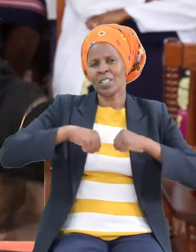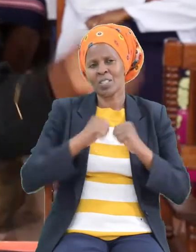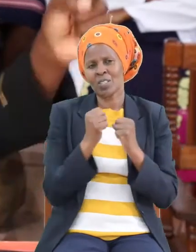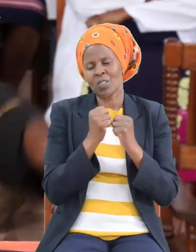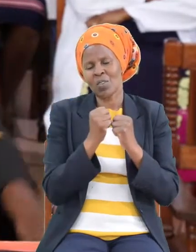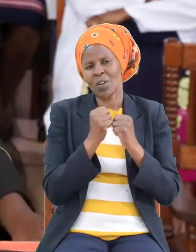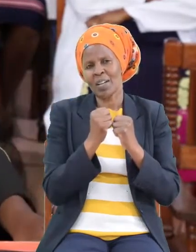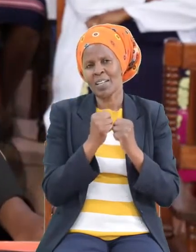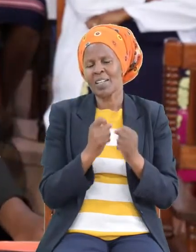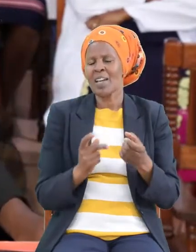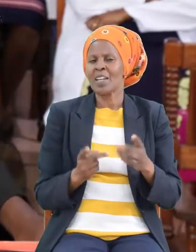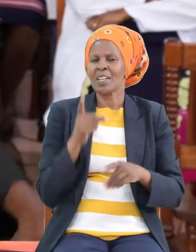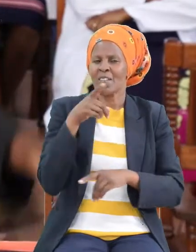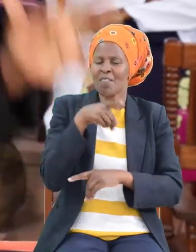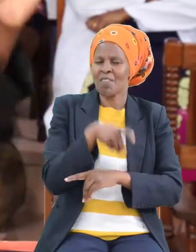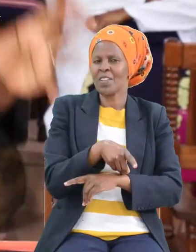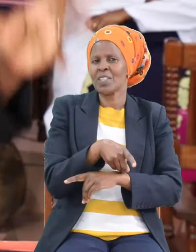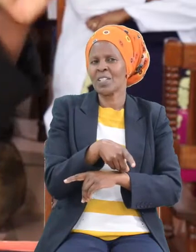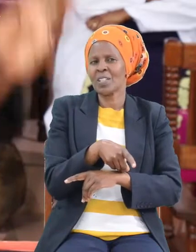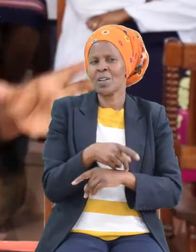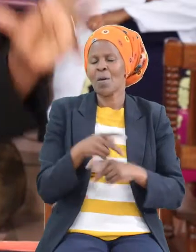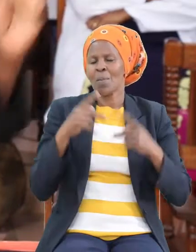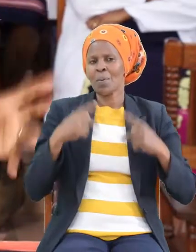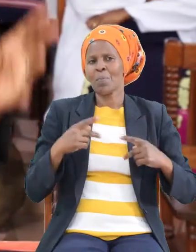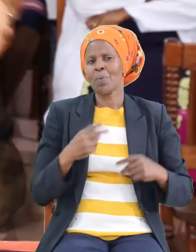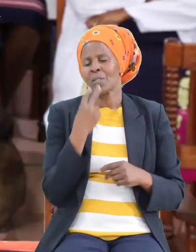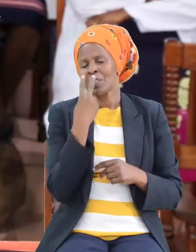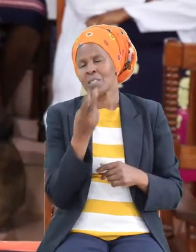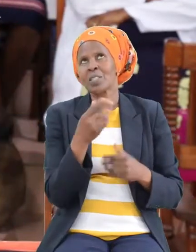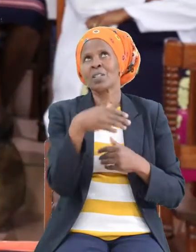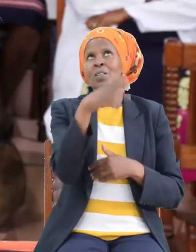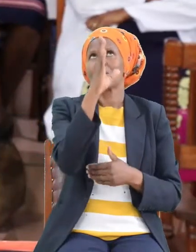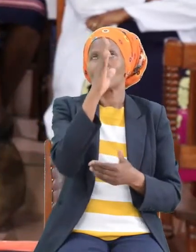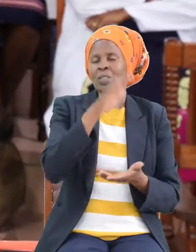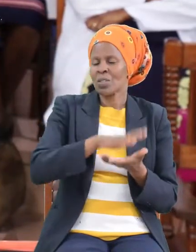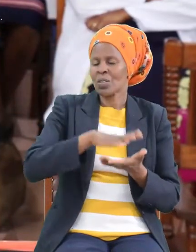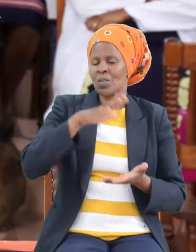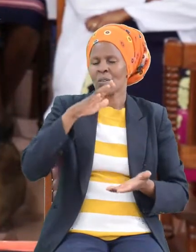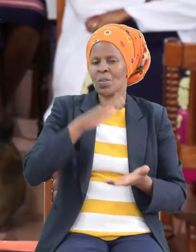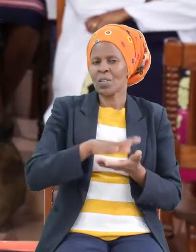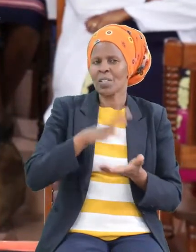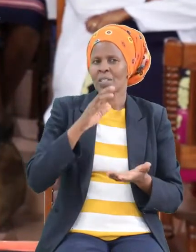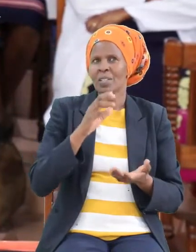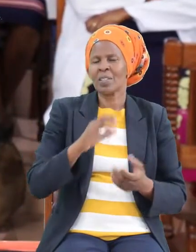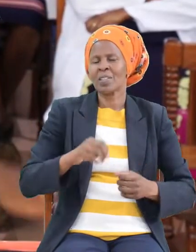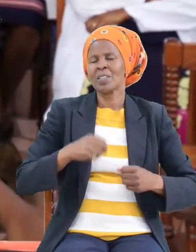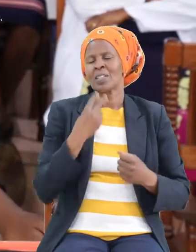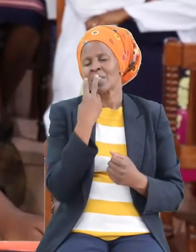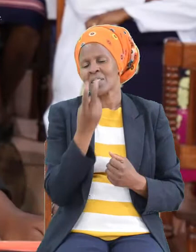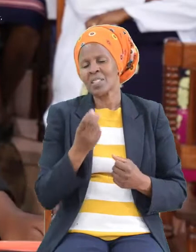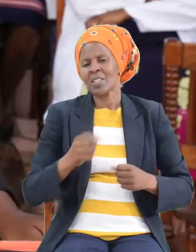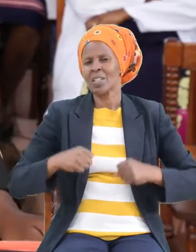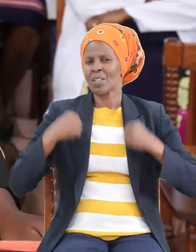na yatashindwa, watu wataona utukufu wake Mungu, wataona ukuu wa